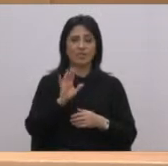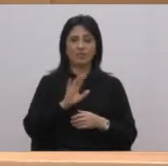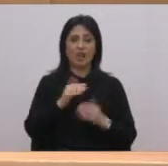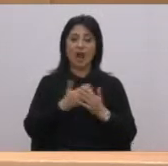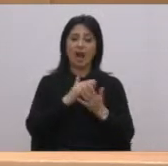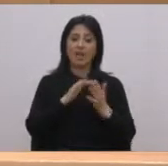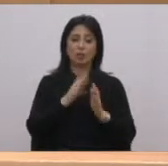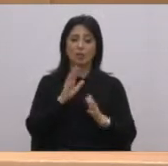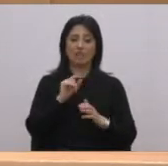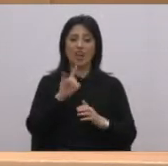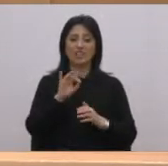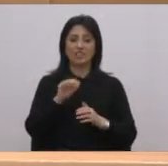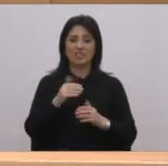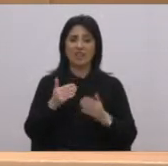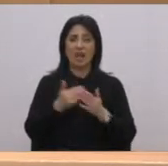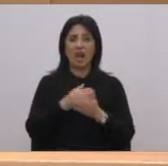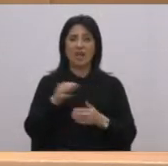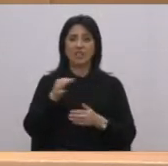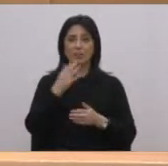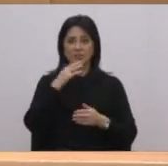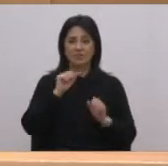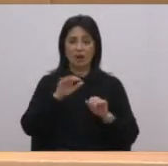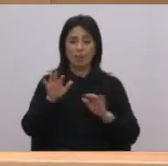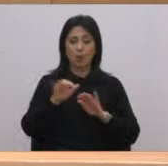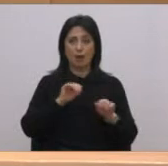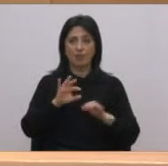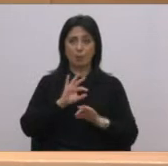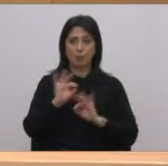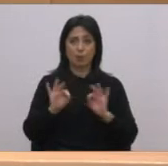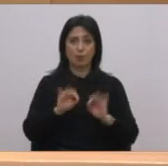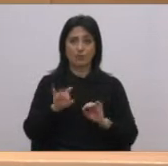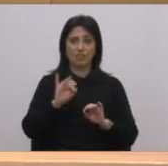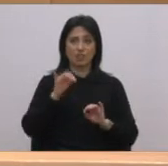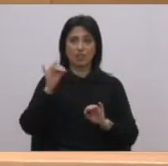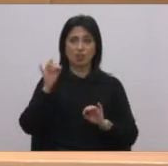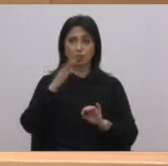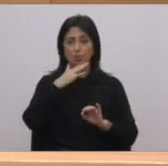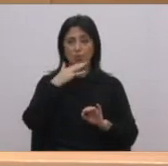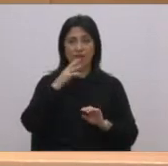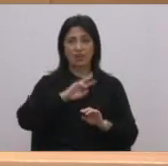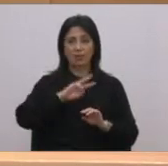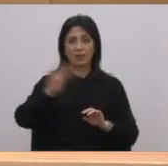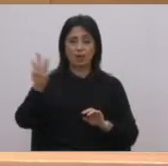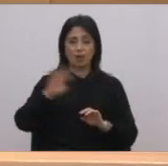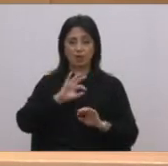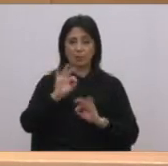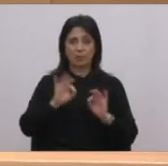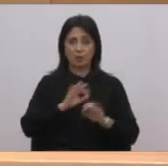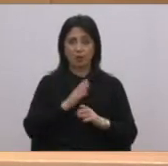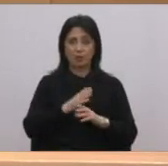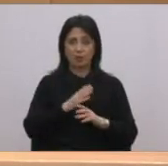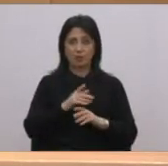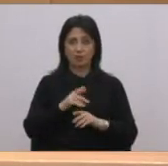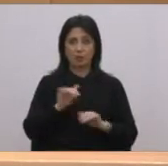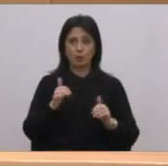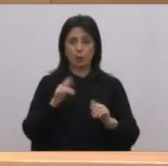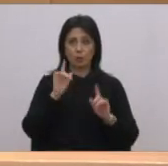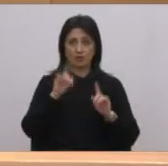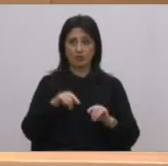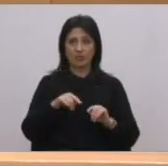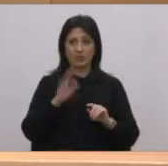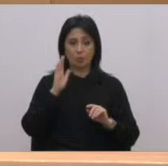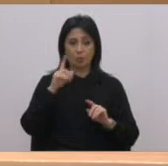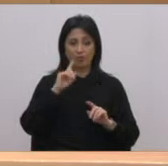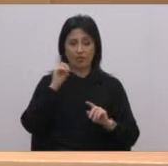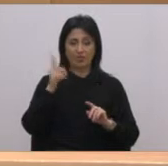ახალსოფელი ვაზიანი, ახალი სამგორის წყალმომარაგების პროექტი. ეს ისტორიული მრავალმილიონიანი პროექტი არის და როგორც ვიცი,